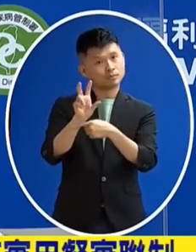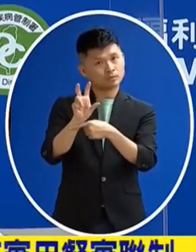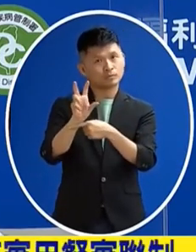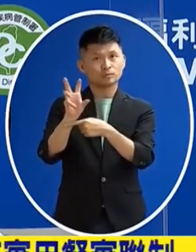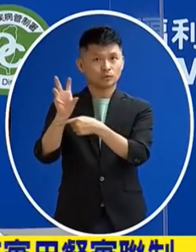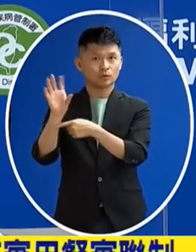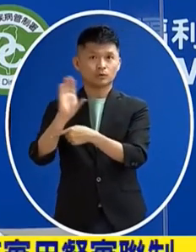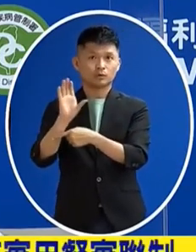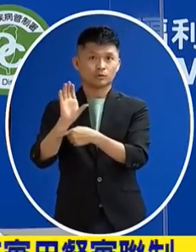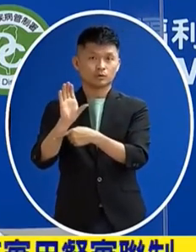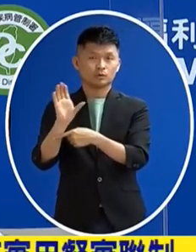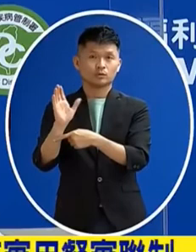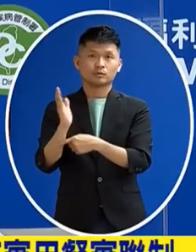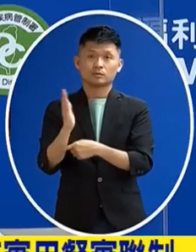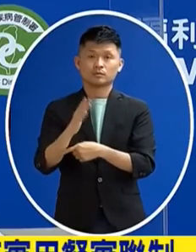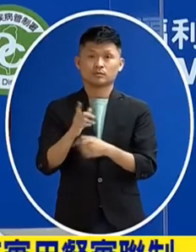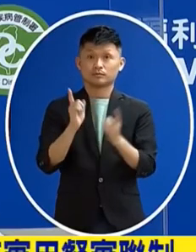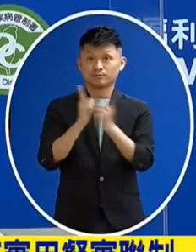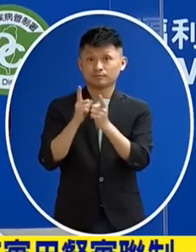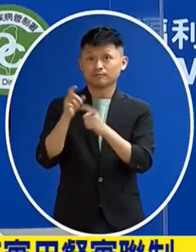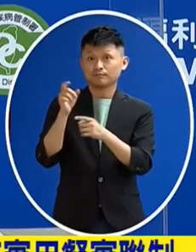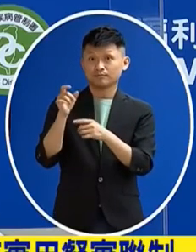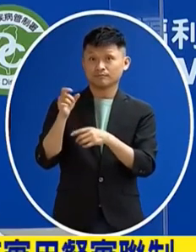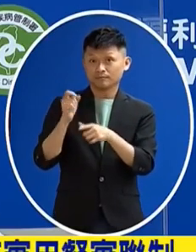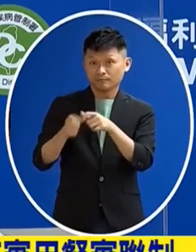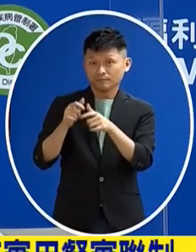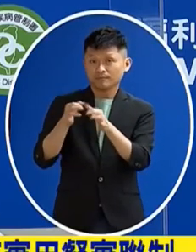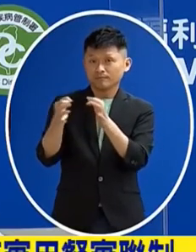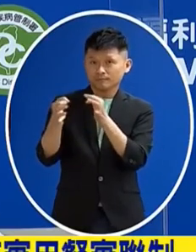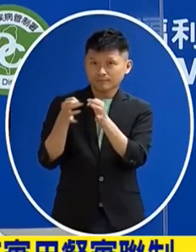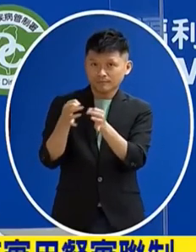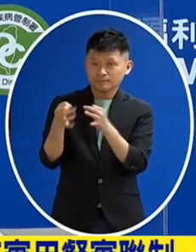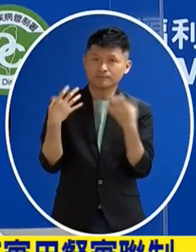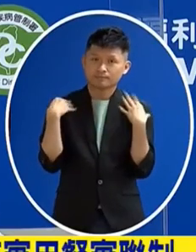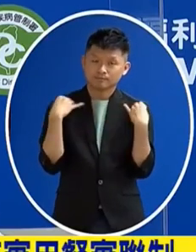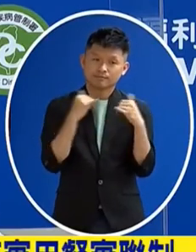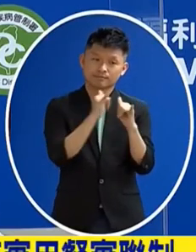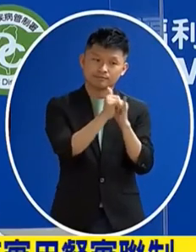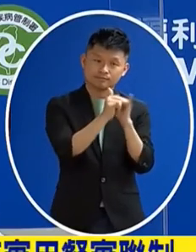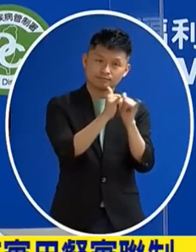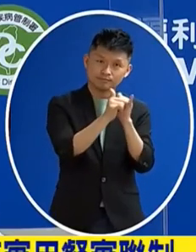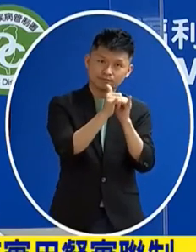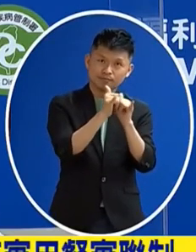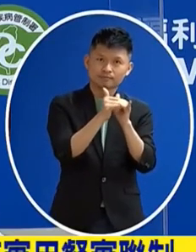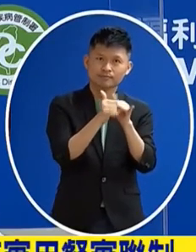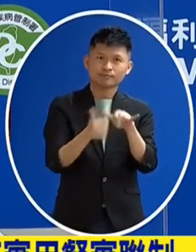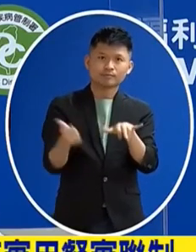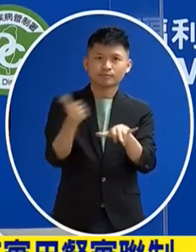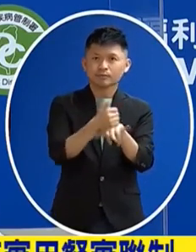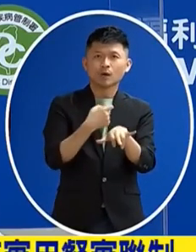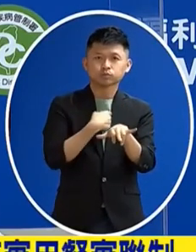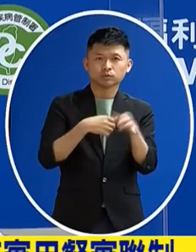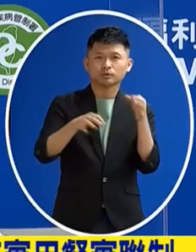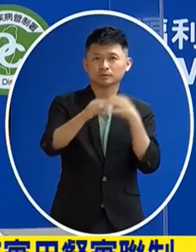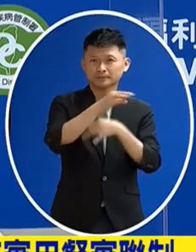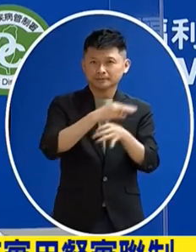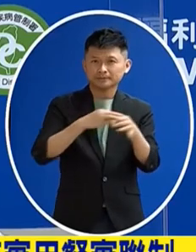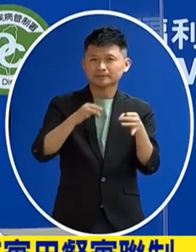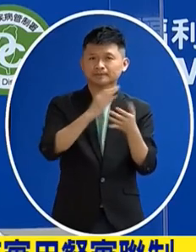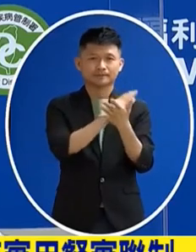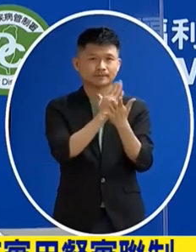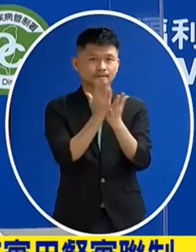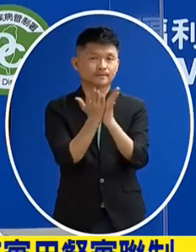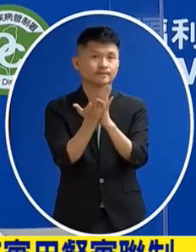至于对哈，大家公司的营运哈，或者是对于就是社会经济哈，我们在外贸上面哈，基本